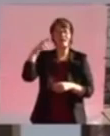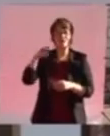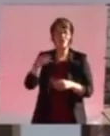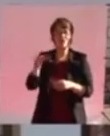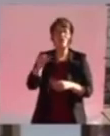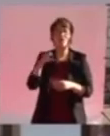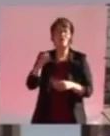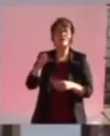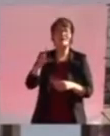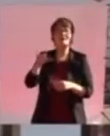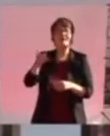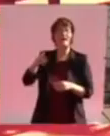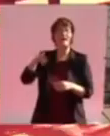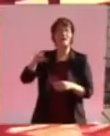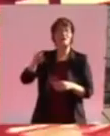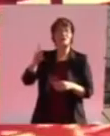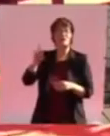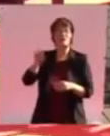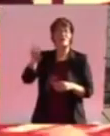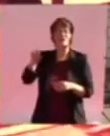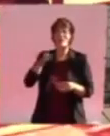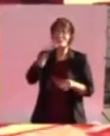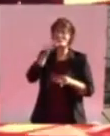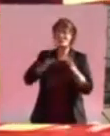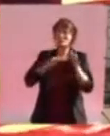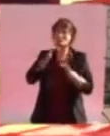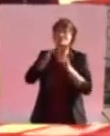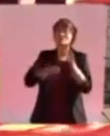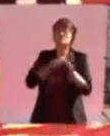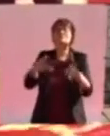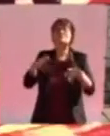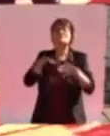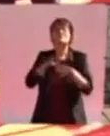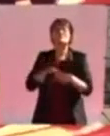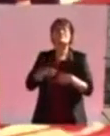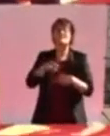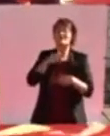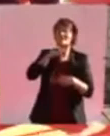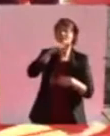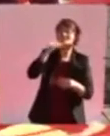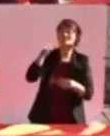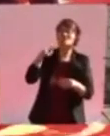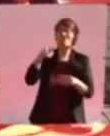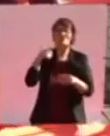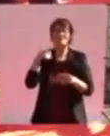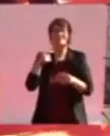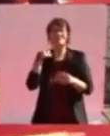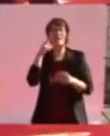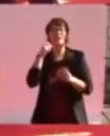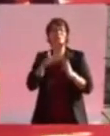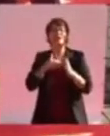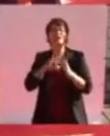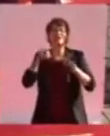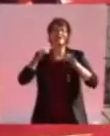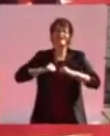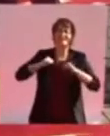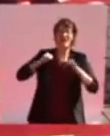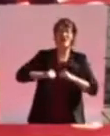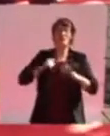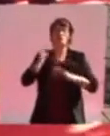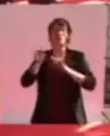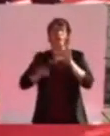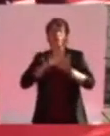bisogni di salute e cura nei luoghi della vita all'integrazione socio sanitaria la salute di